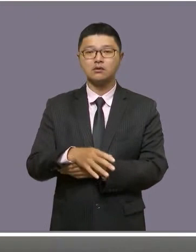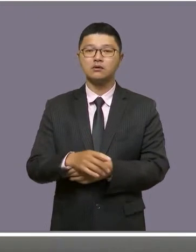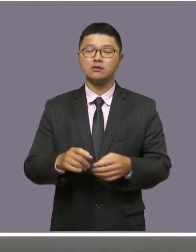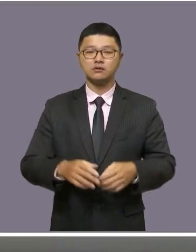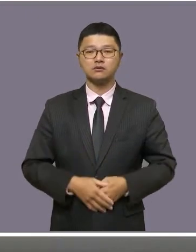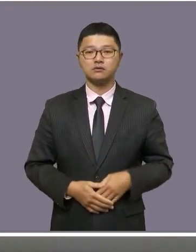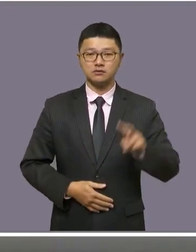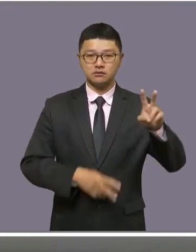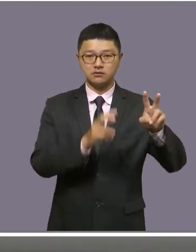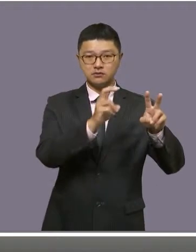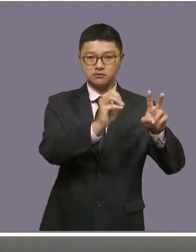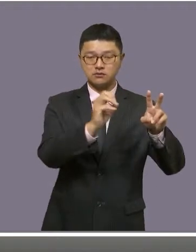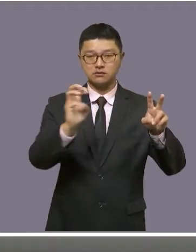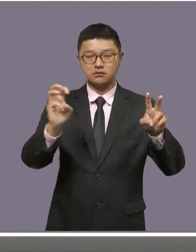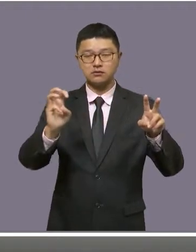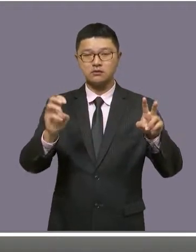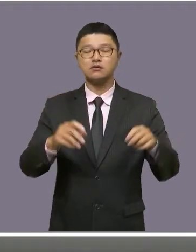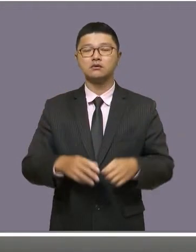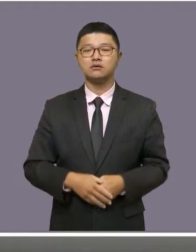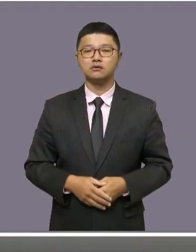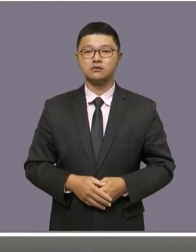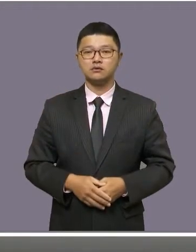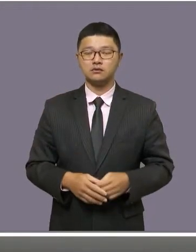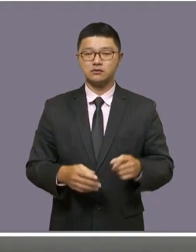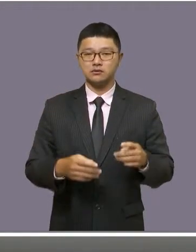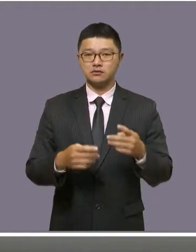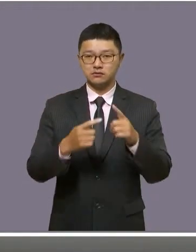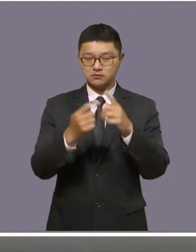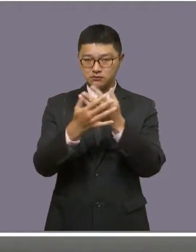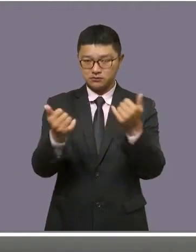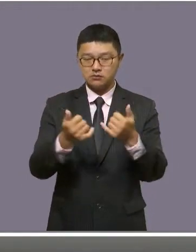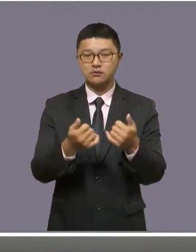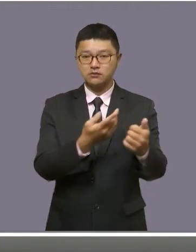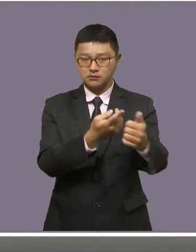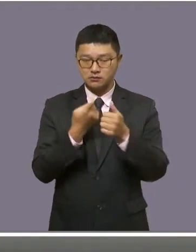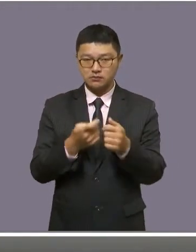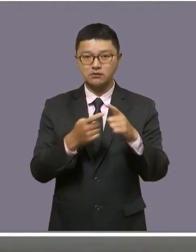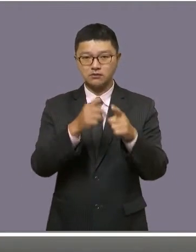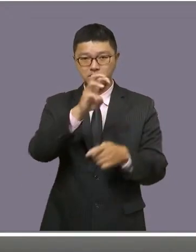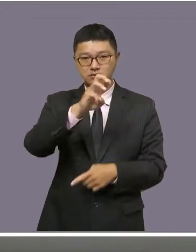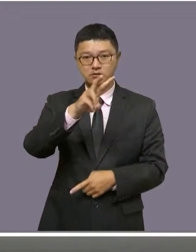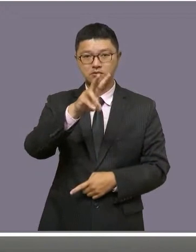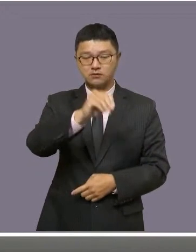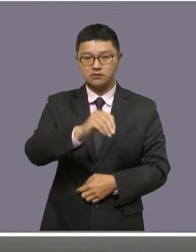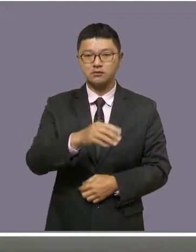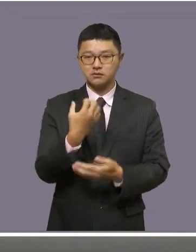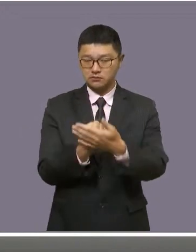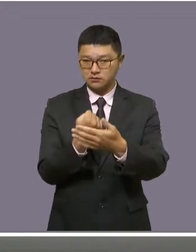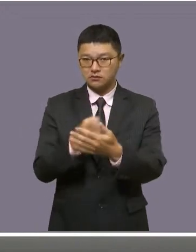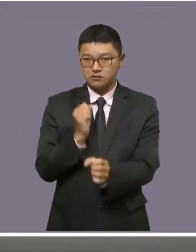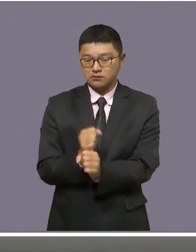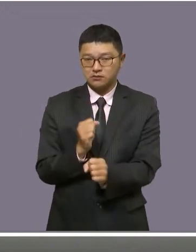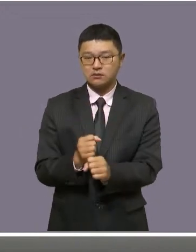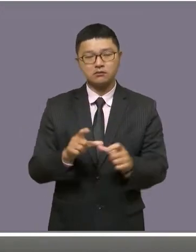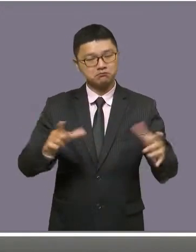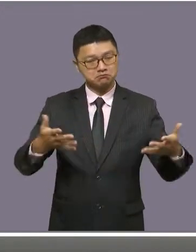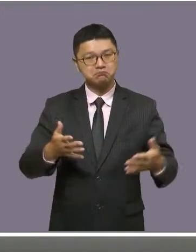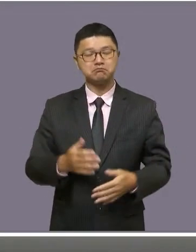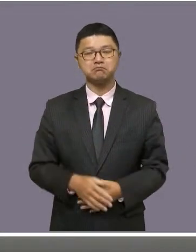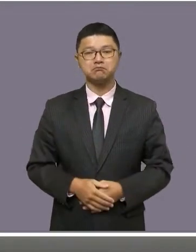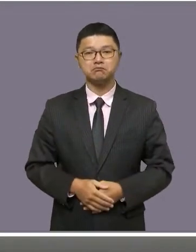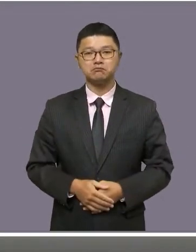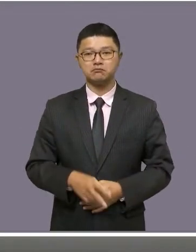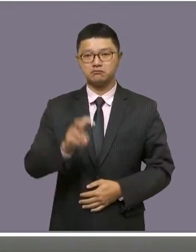到2030年，我们可以累计招收新生超过32万人，那留用人数累计预计可以达